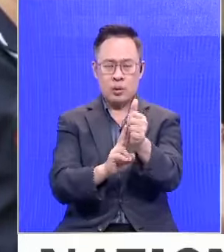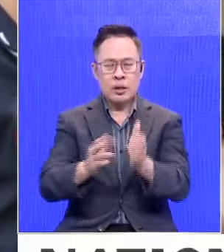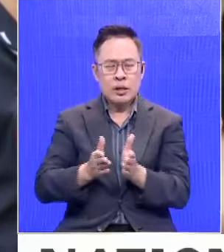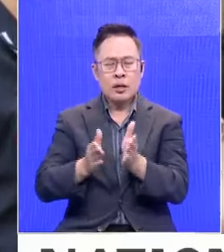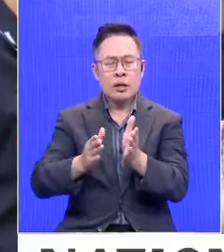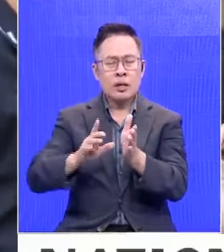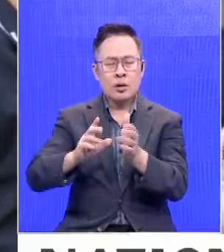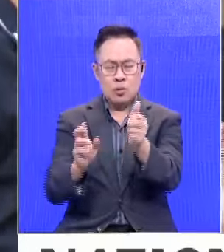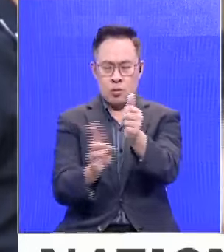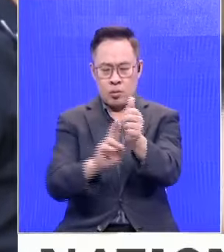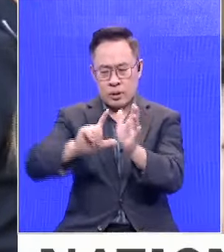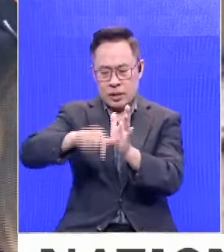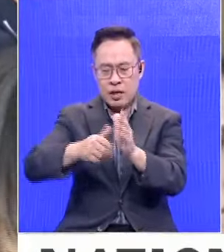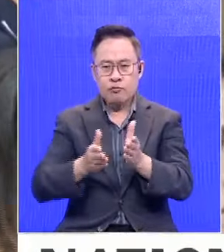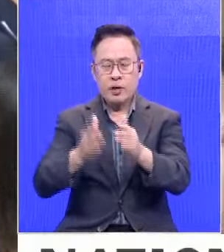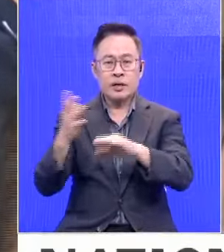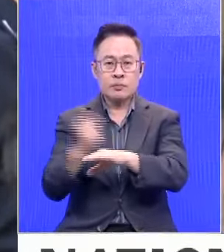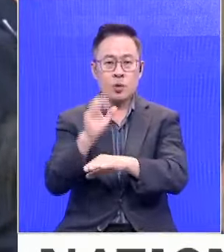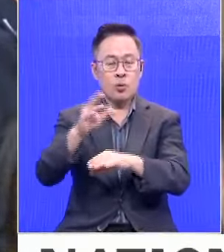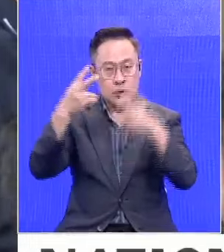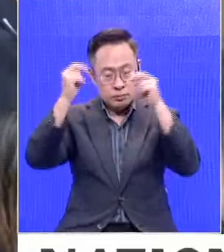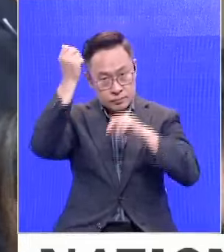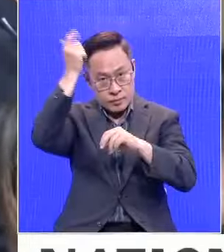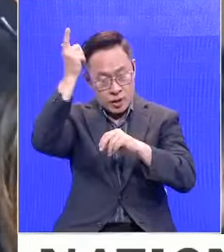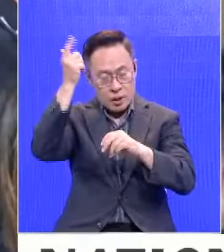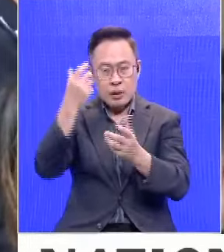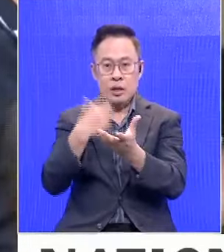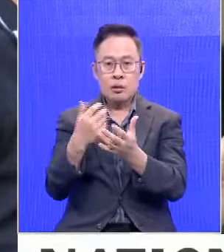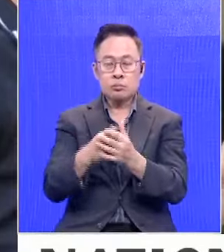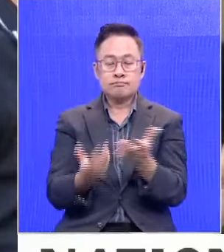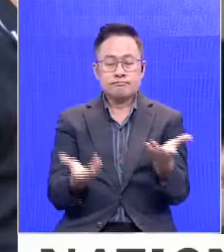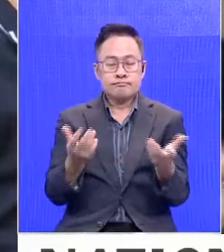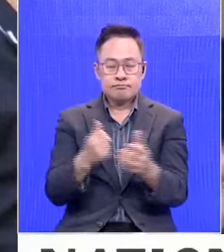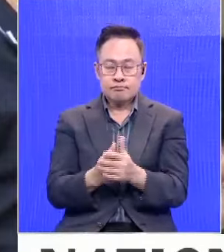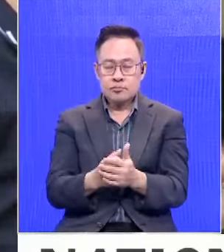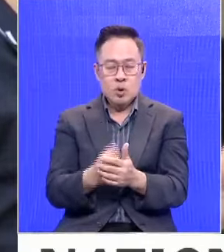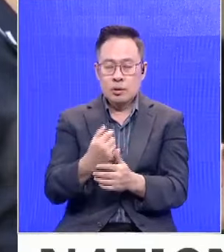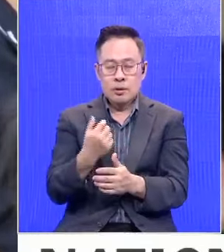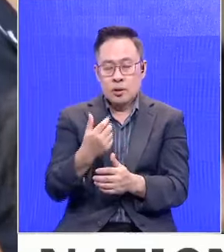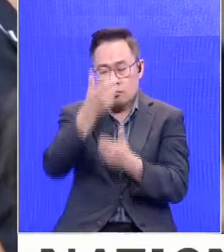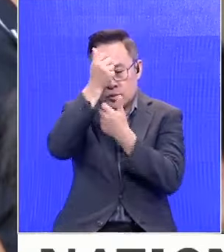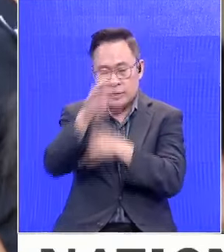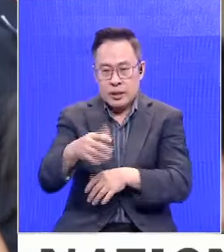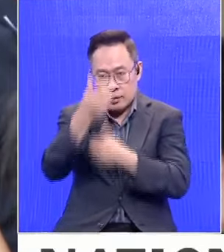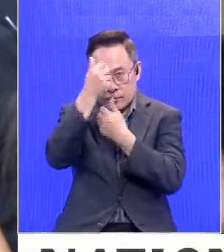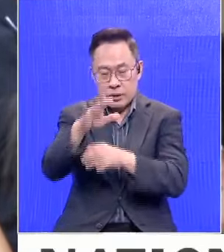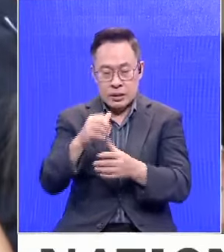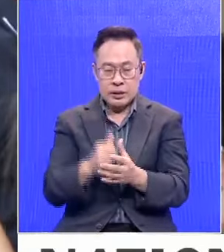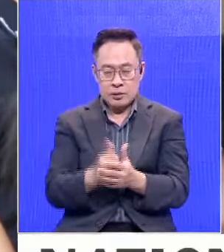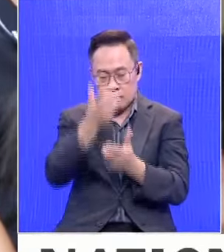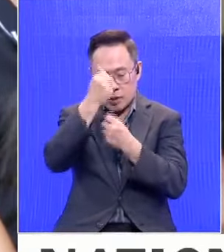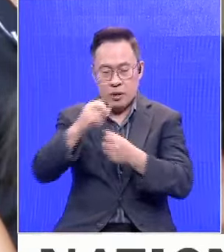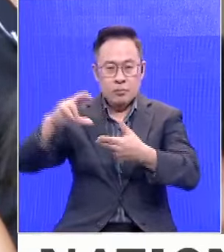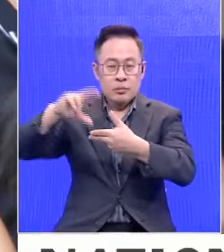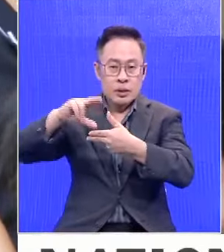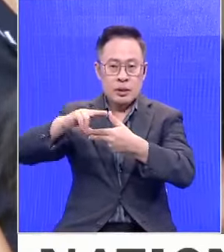ไปที่บอกจะเปลี่ยนตัวนายกจะยุบเพื่อไทยคุณสมคิดบอกขำอ่ะการให้ข่าวนี้เดี๋ยวประชาชนจะสับสนเหมือนจะไปไล่นาย